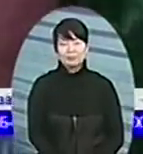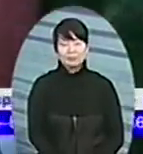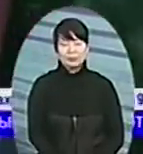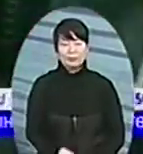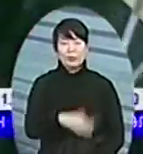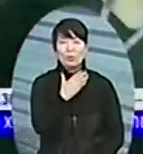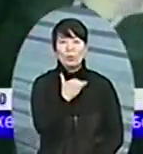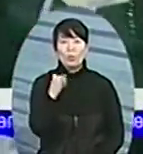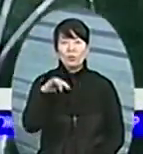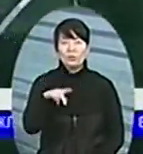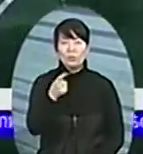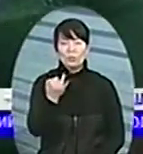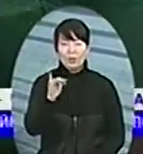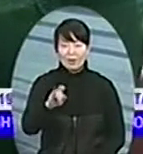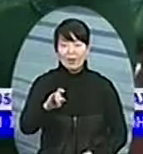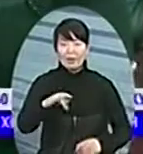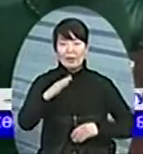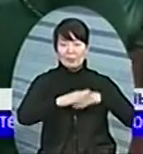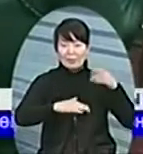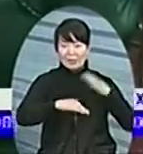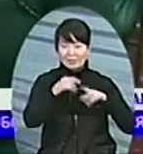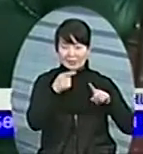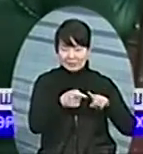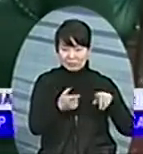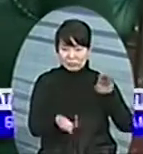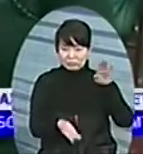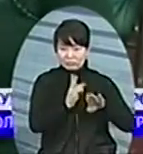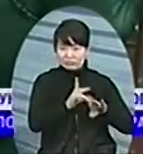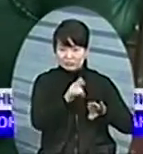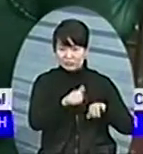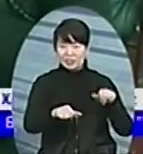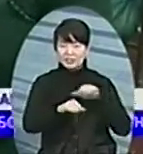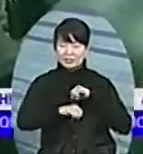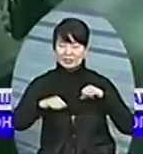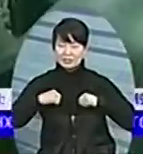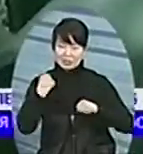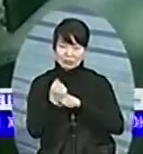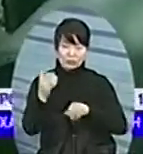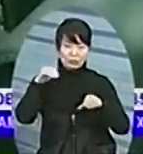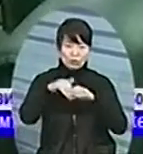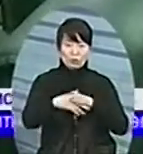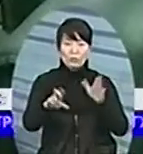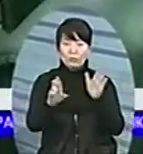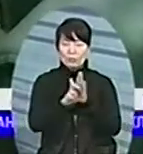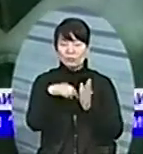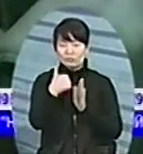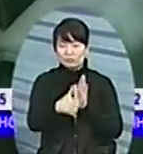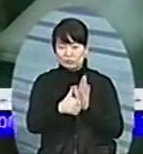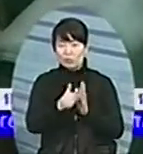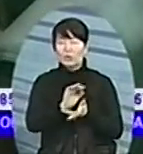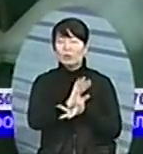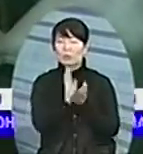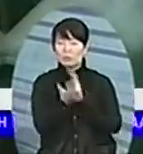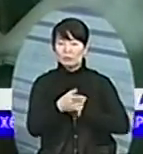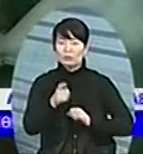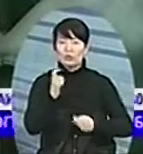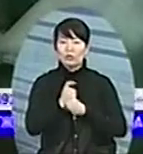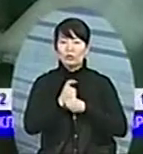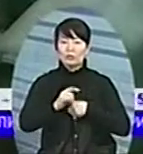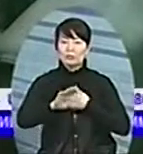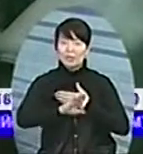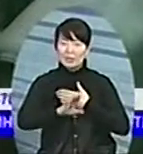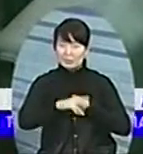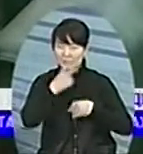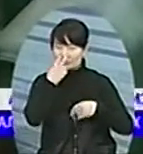Уул уурхай барилга гих мэт хөгжлийн тэргүүлэх салбаруудад иргэд ажлын байртай болох боломж илүү байгаа ч нөгөө талаас хөдөлмөр хамгаалалт хяналтын